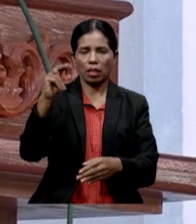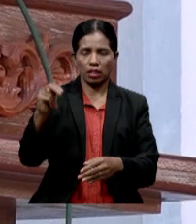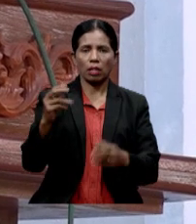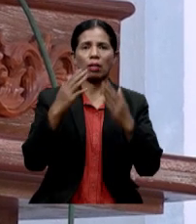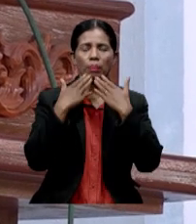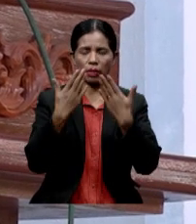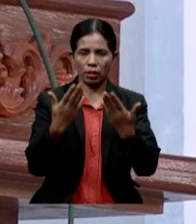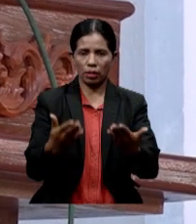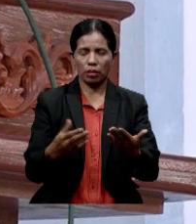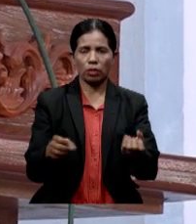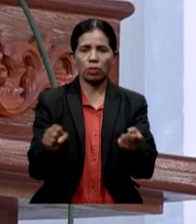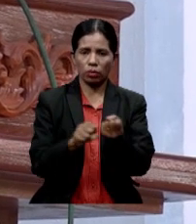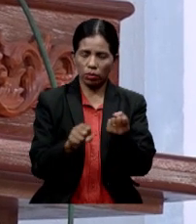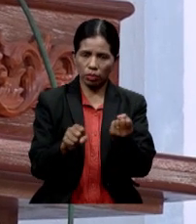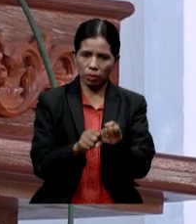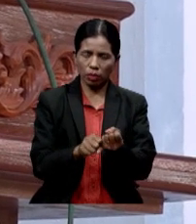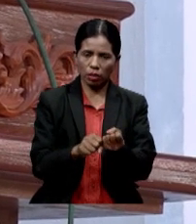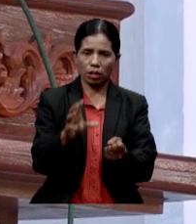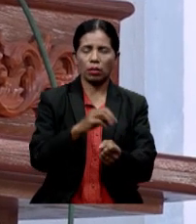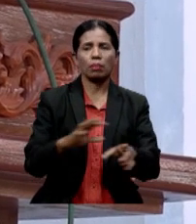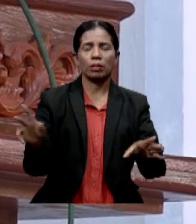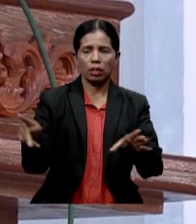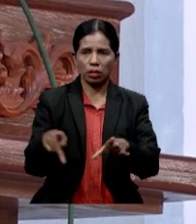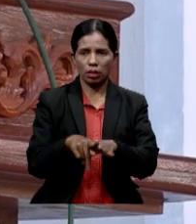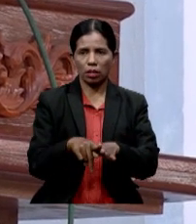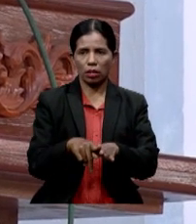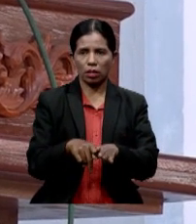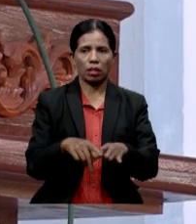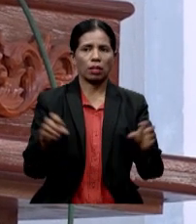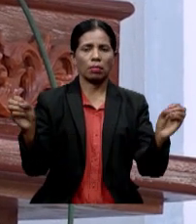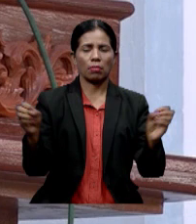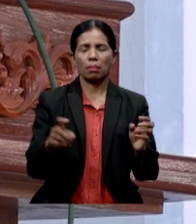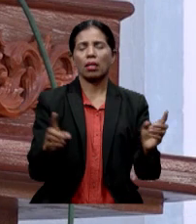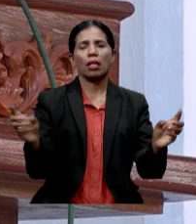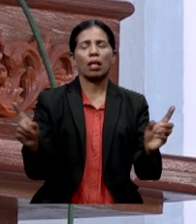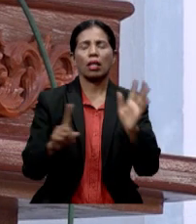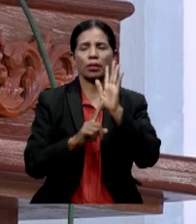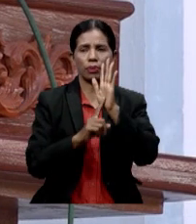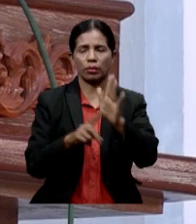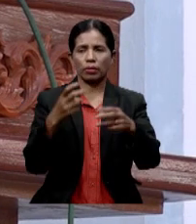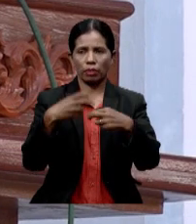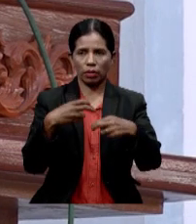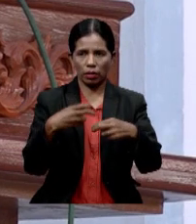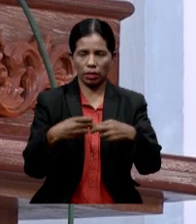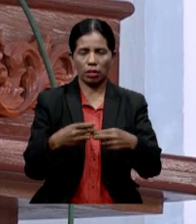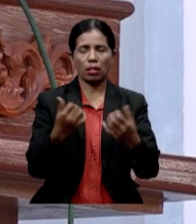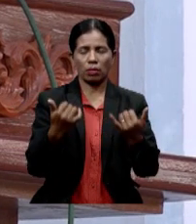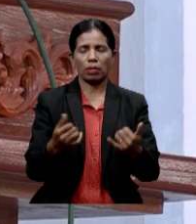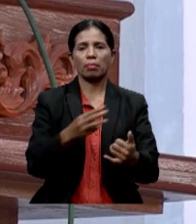no participação nele tona mai bem masai obstáculo ba materia nele o imposi para ele